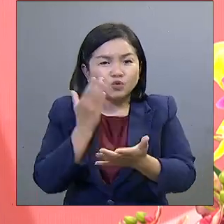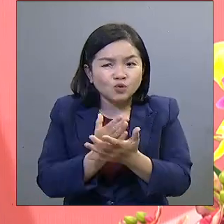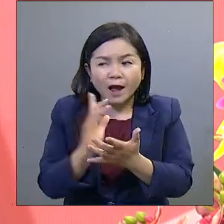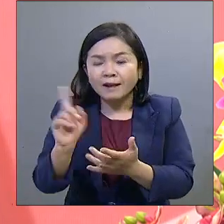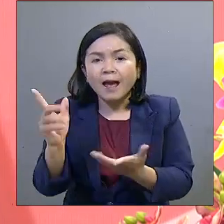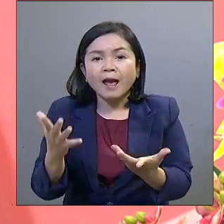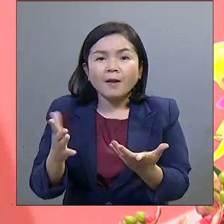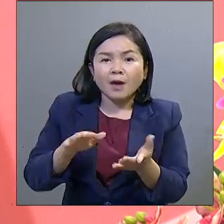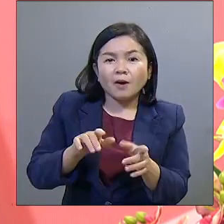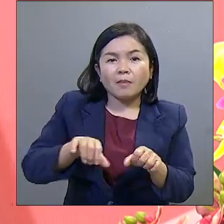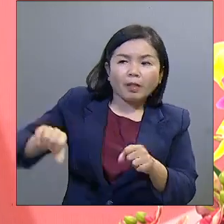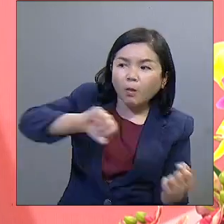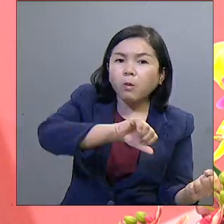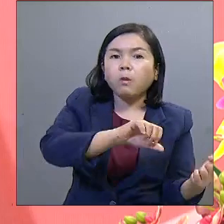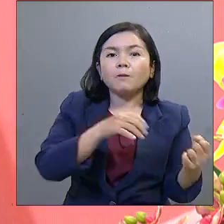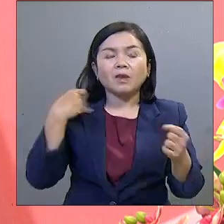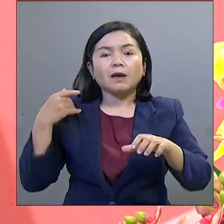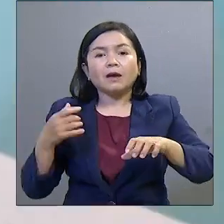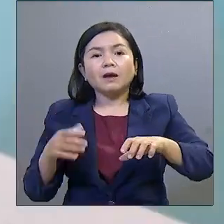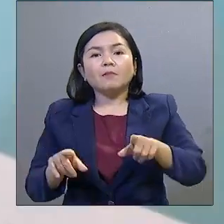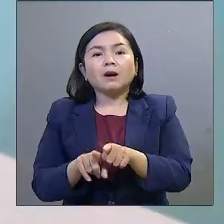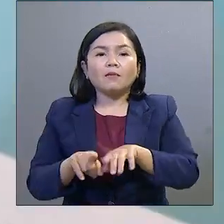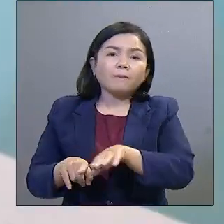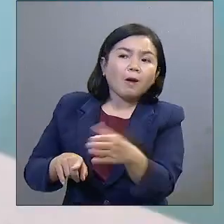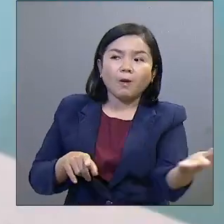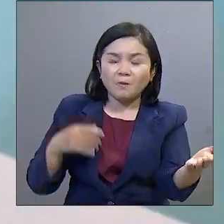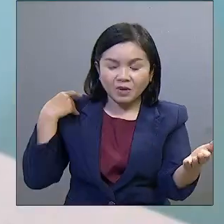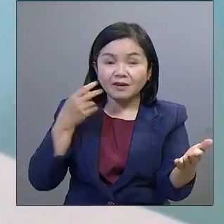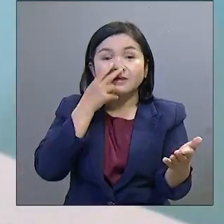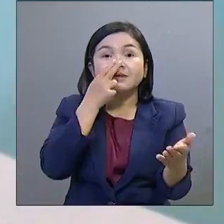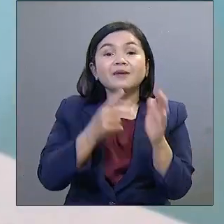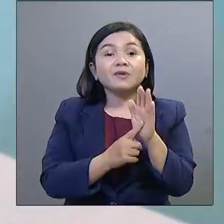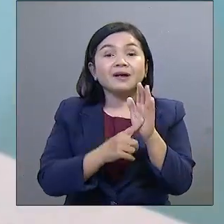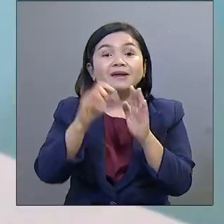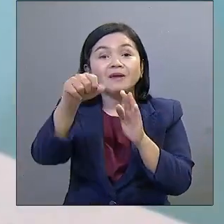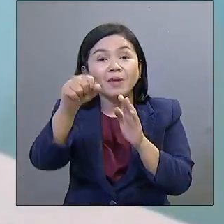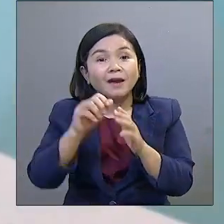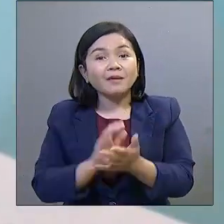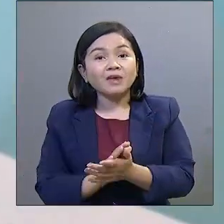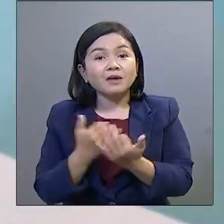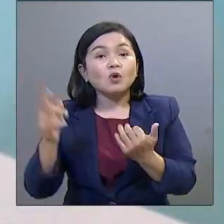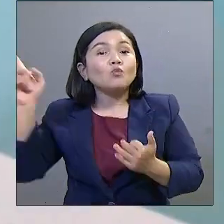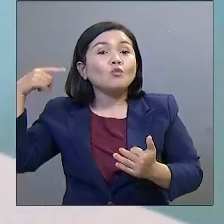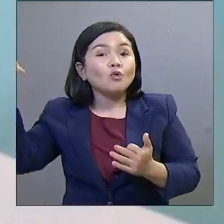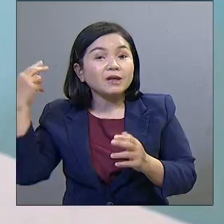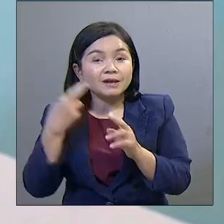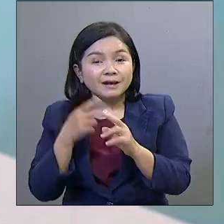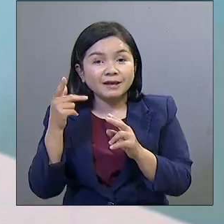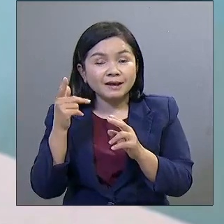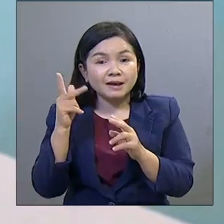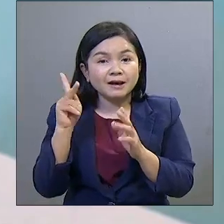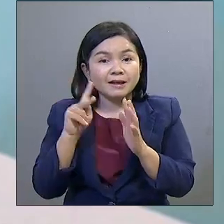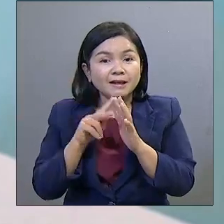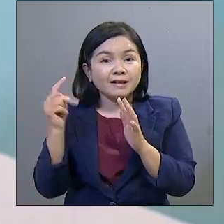มีแบบตะแคงล้มไปก็มีนะ เออใช่บางทีก็ลงข้างทางเนี่ยสักครู่นี้เห็นเนี่ยจริงๆน้องกะทิแขนพาไปด้วยนะคะโอ้เห็นแต่งตัว